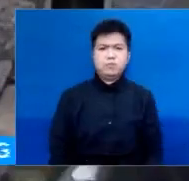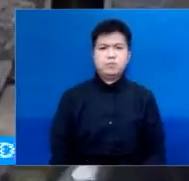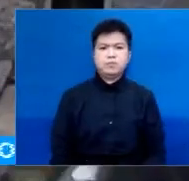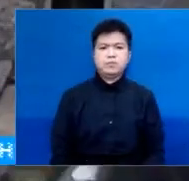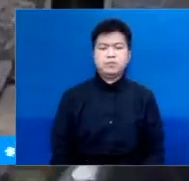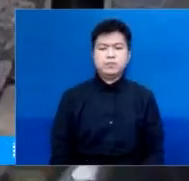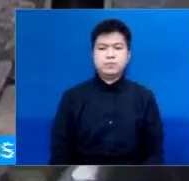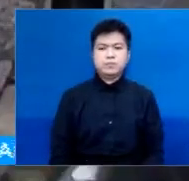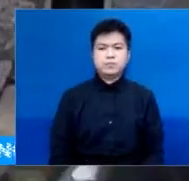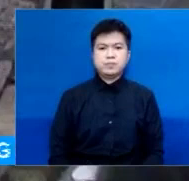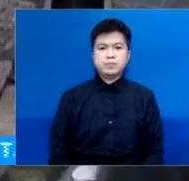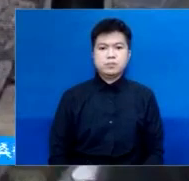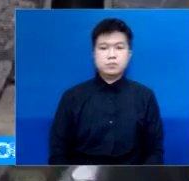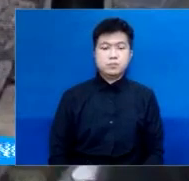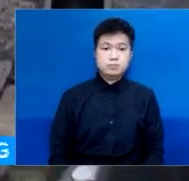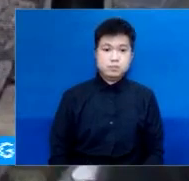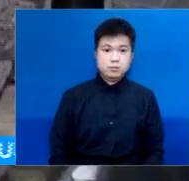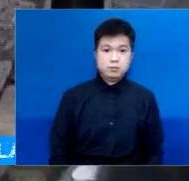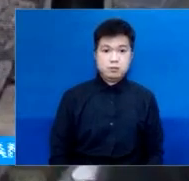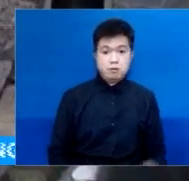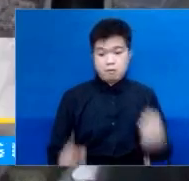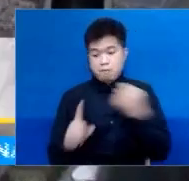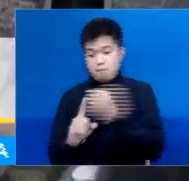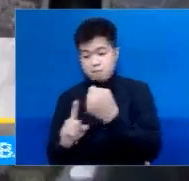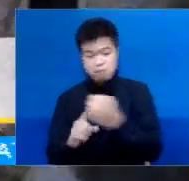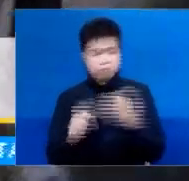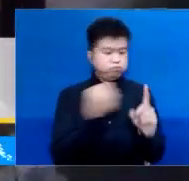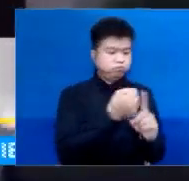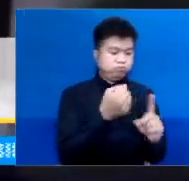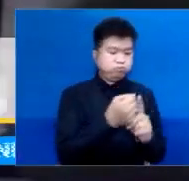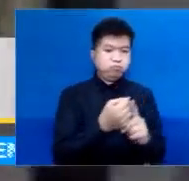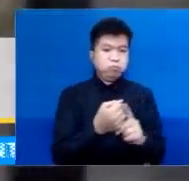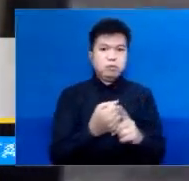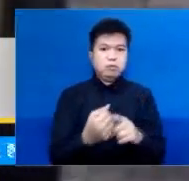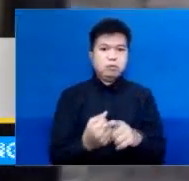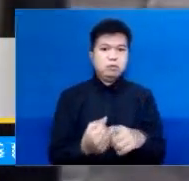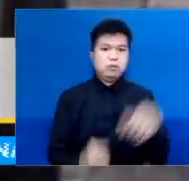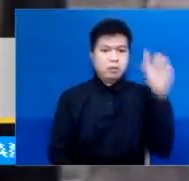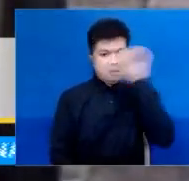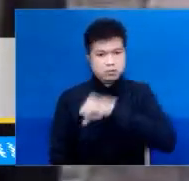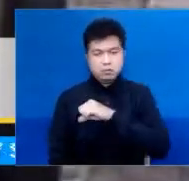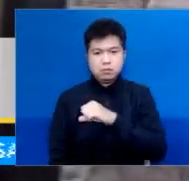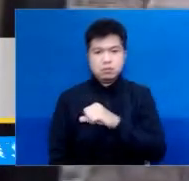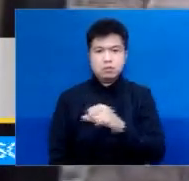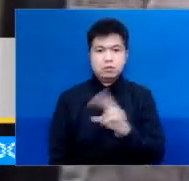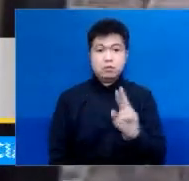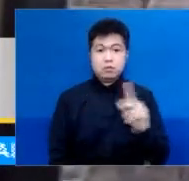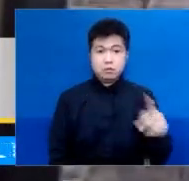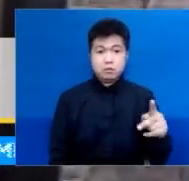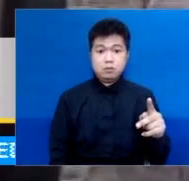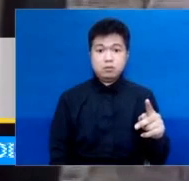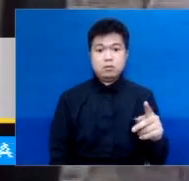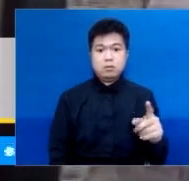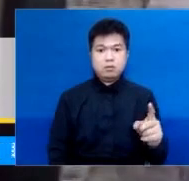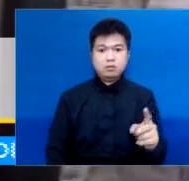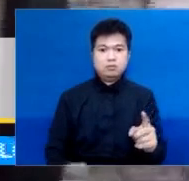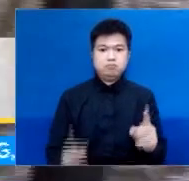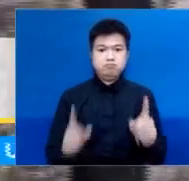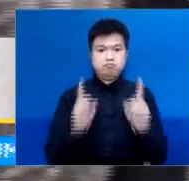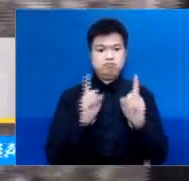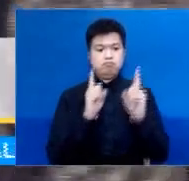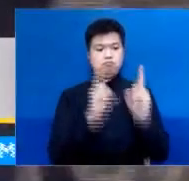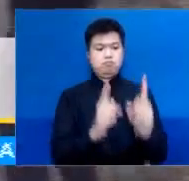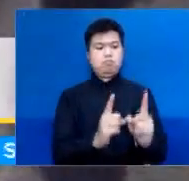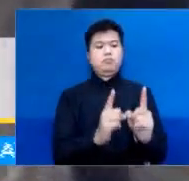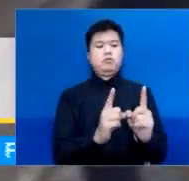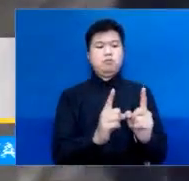Nauwi sa suntukan ang pikuna ng dalawang lasing sa Plymouth, United Kingdom. Sa labas ng isang bar, naghamunan ng dalawang lalaki. Ang